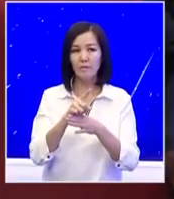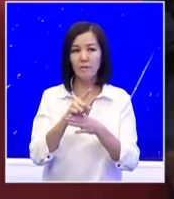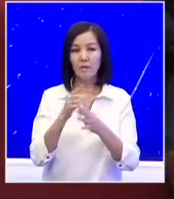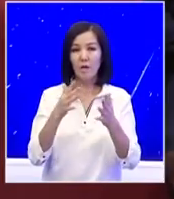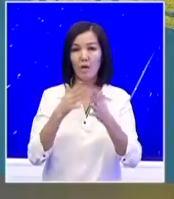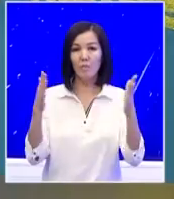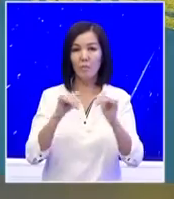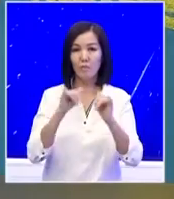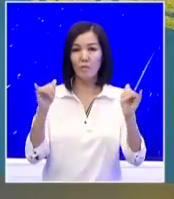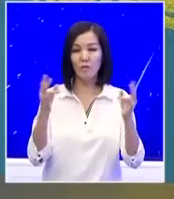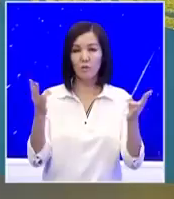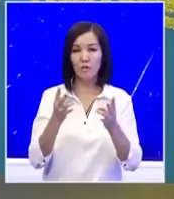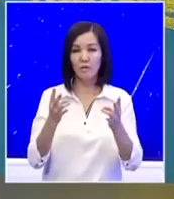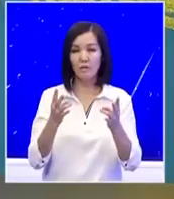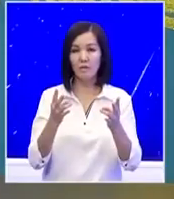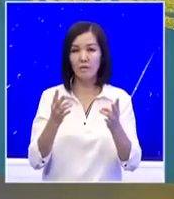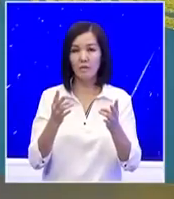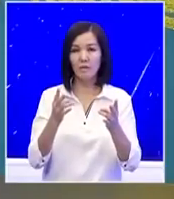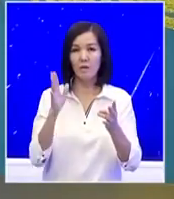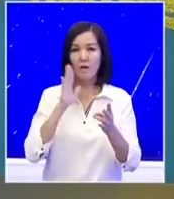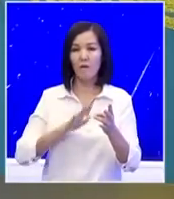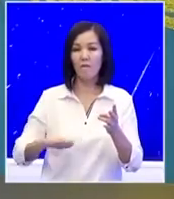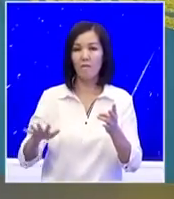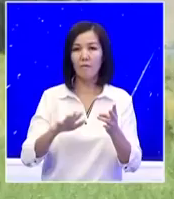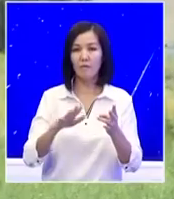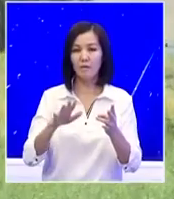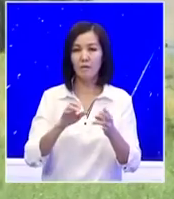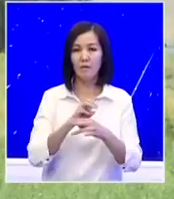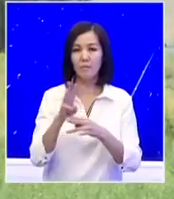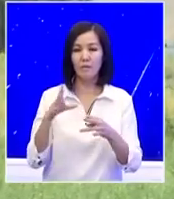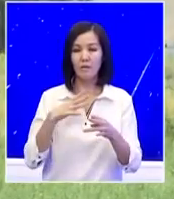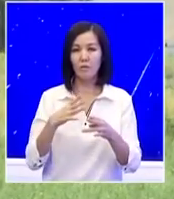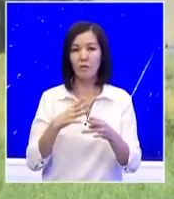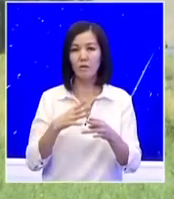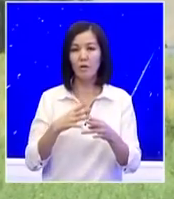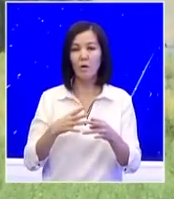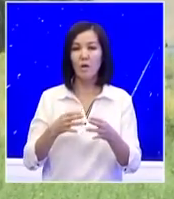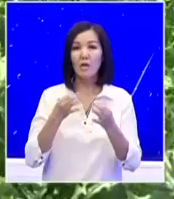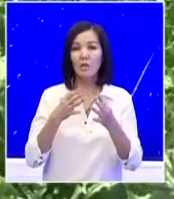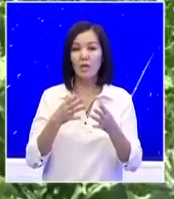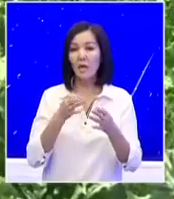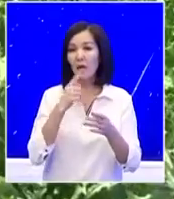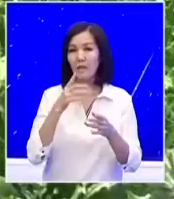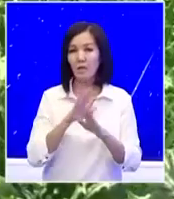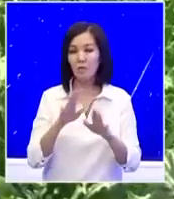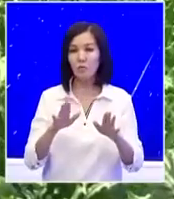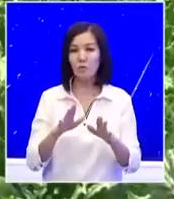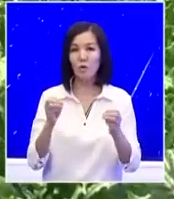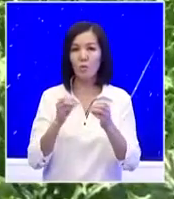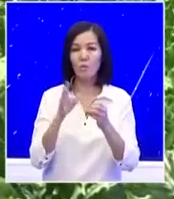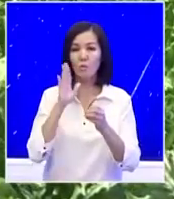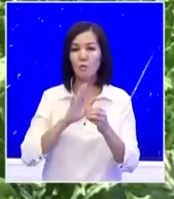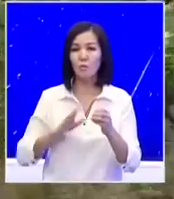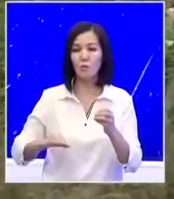объем увеличивать. Да, вот это по водохранилищам разбить. Облыс әкімі бекер айтпайды. Жыл соңына дейін 10 су шаруашылығы